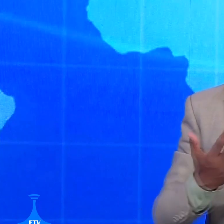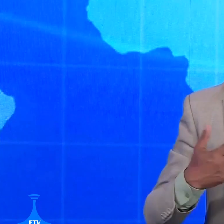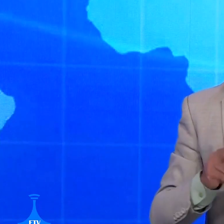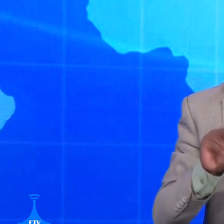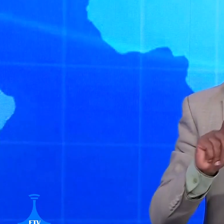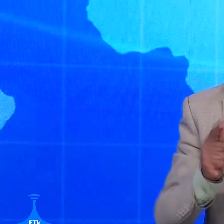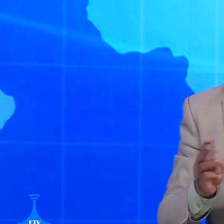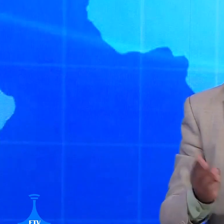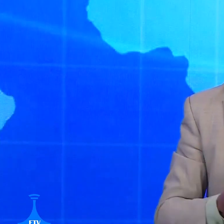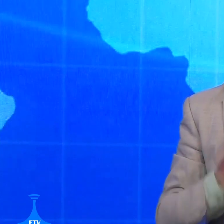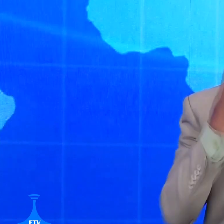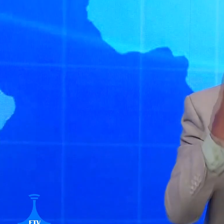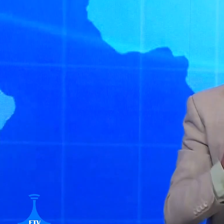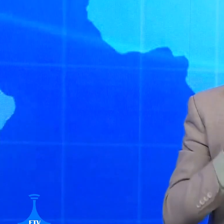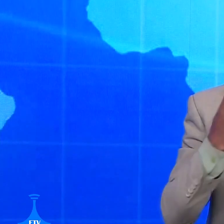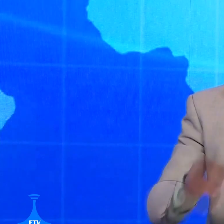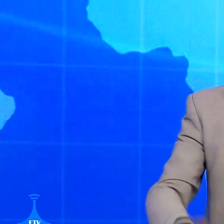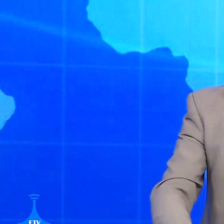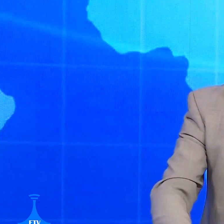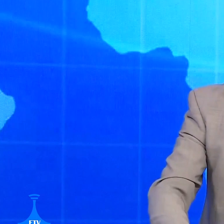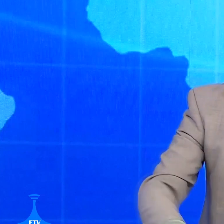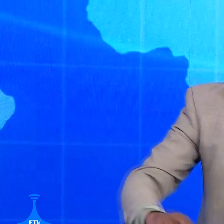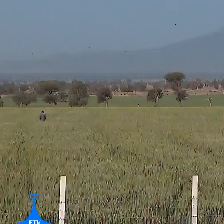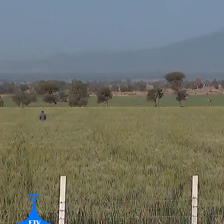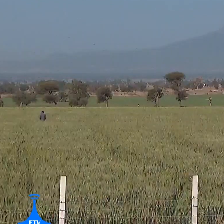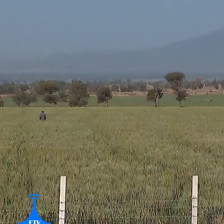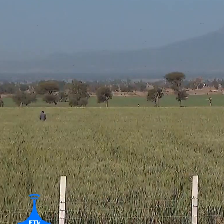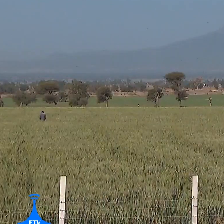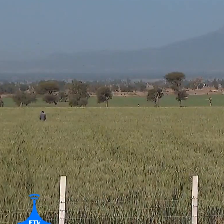እየለማ ያለውን የመስኖ ስንዴ ጎብኝተዋል።